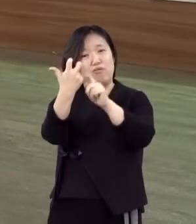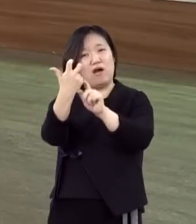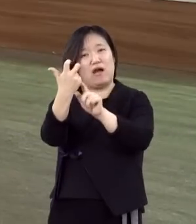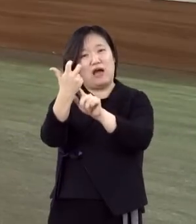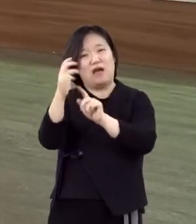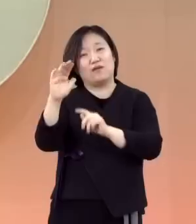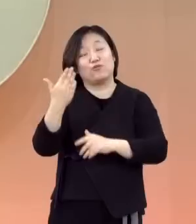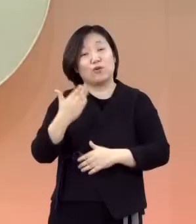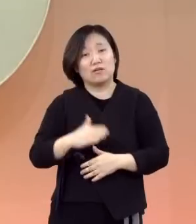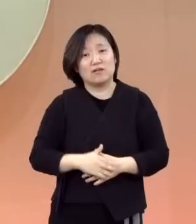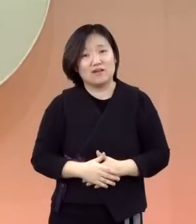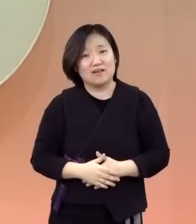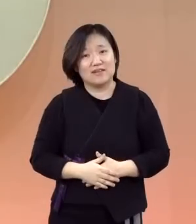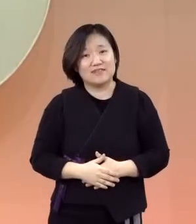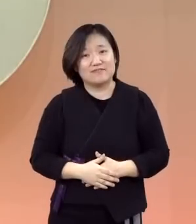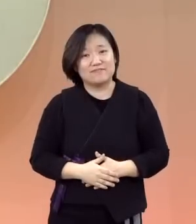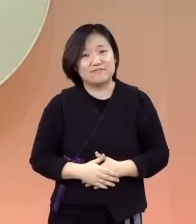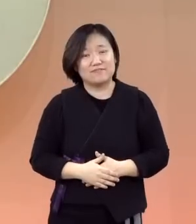.그는